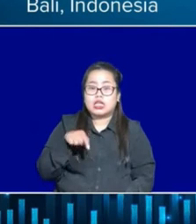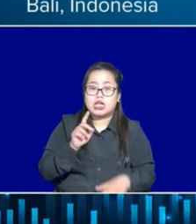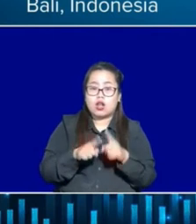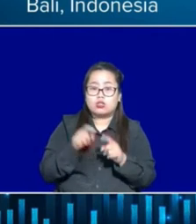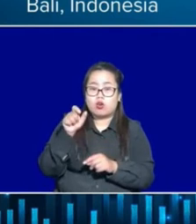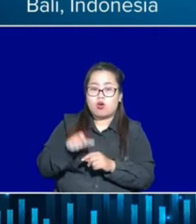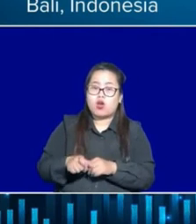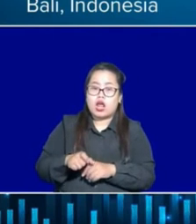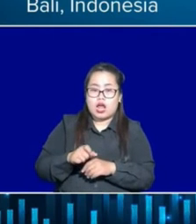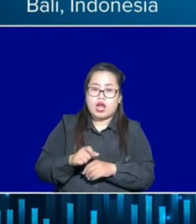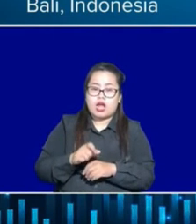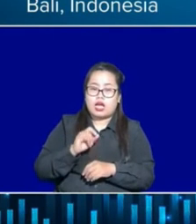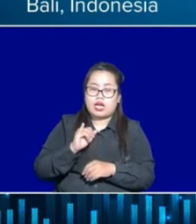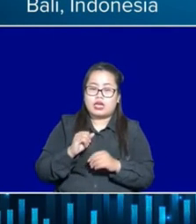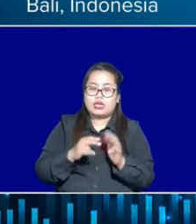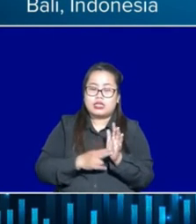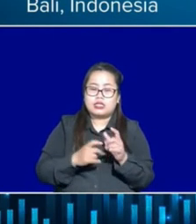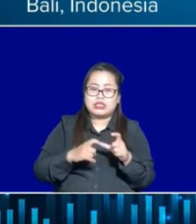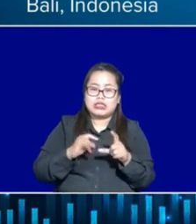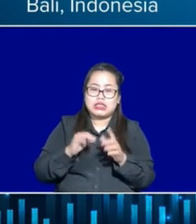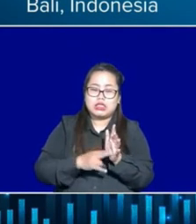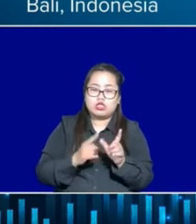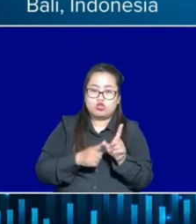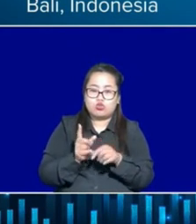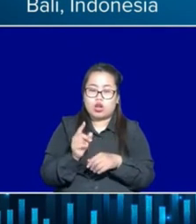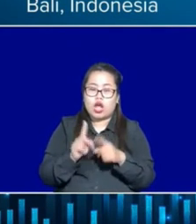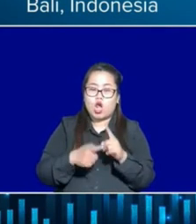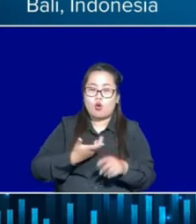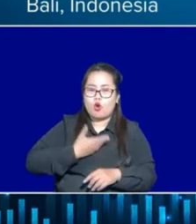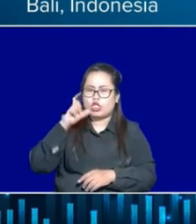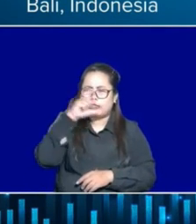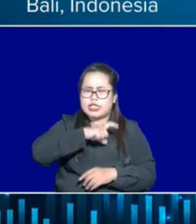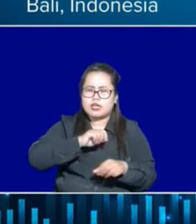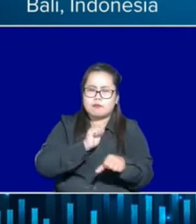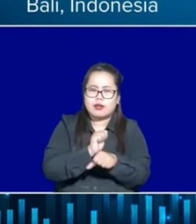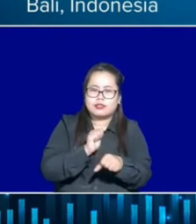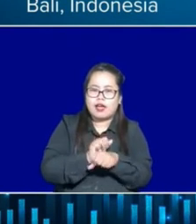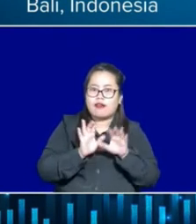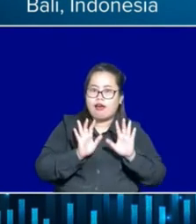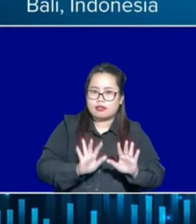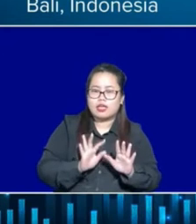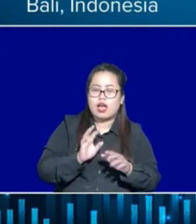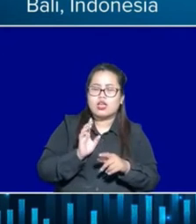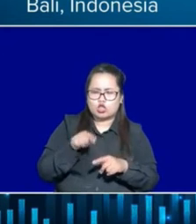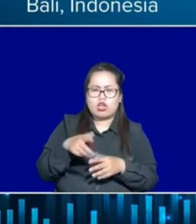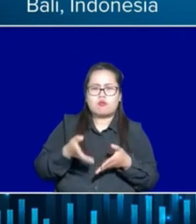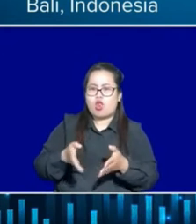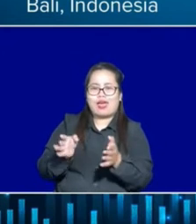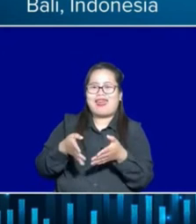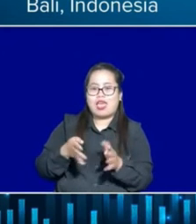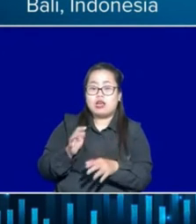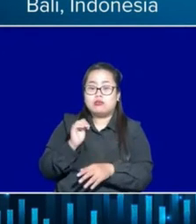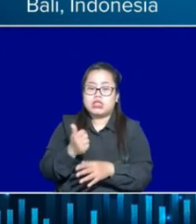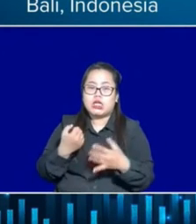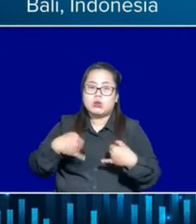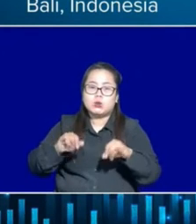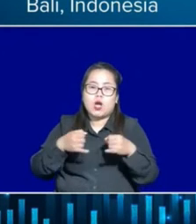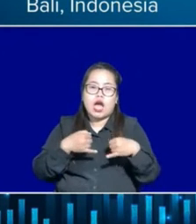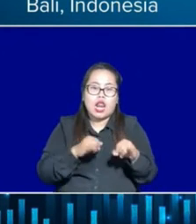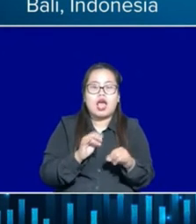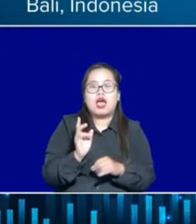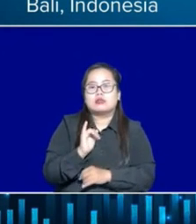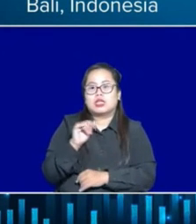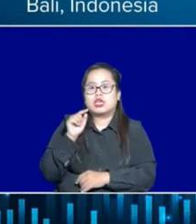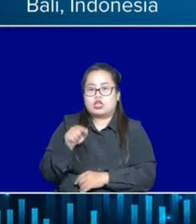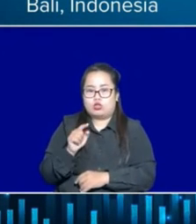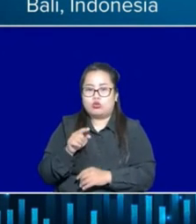mau cari pekerjaan beberapa jam saja di luar itu sudah boleh juga dengan jualan hal-hal semacam